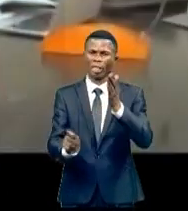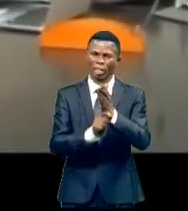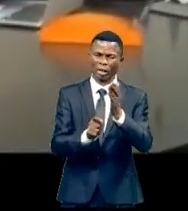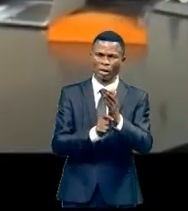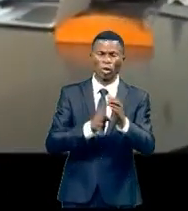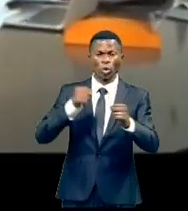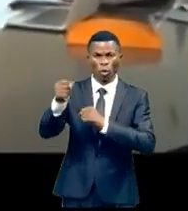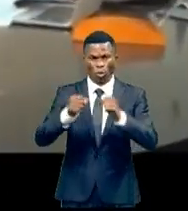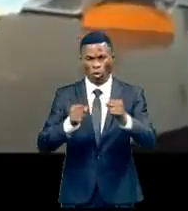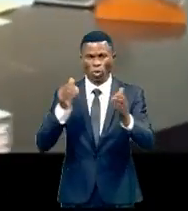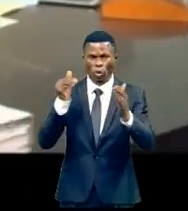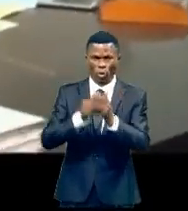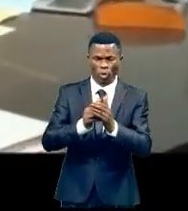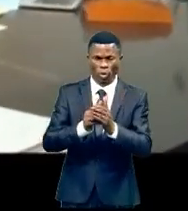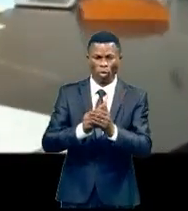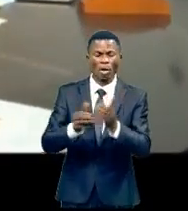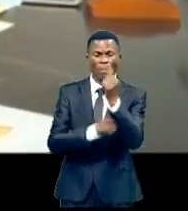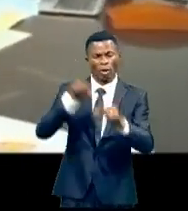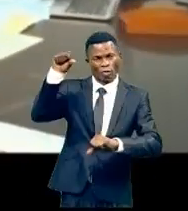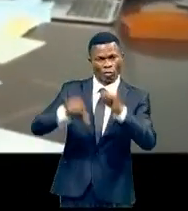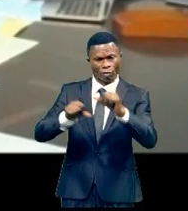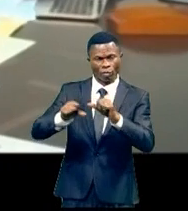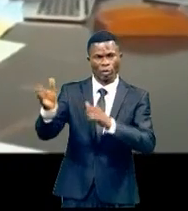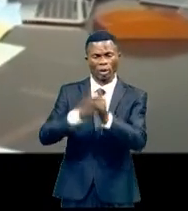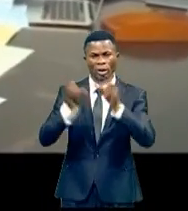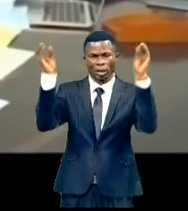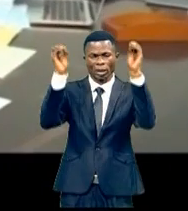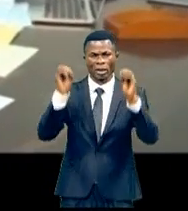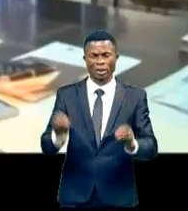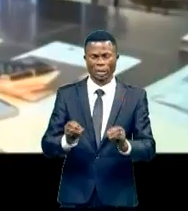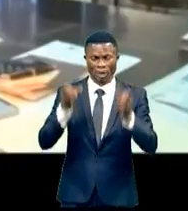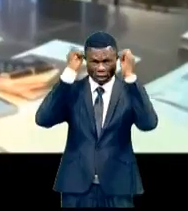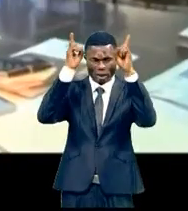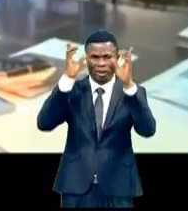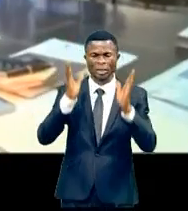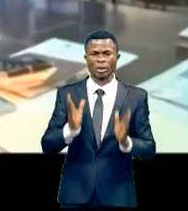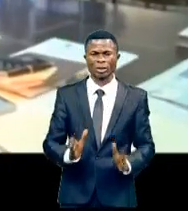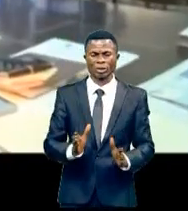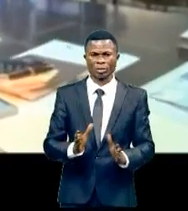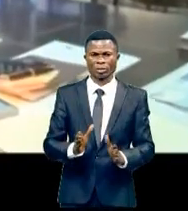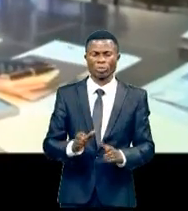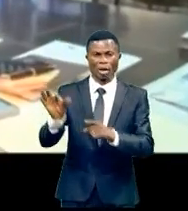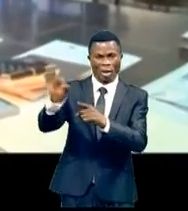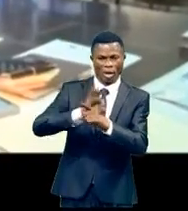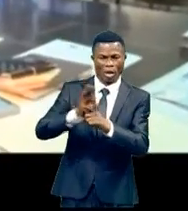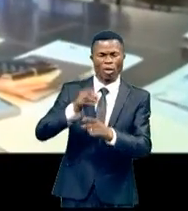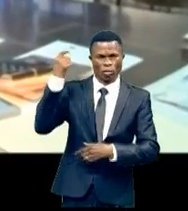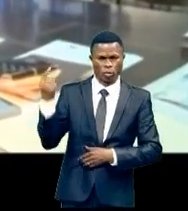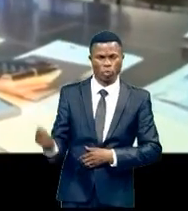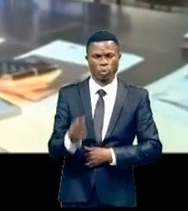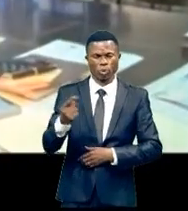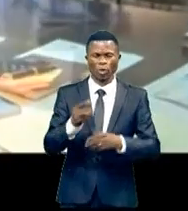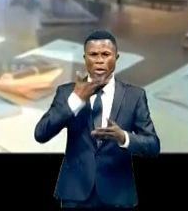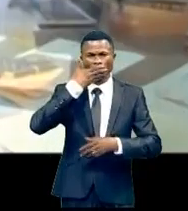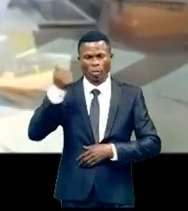de lutte contre les anti-valeurs qui minent les systèmes éducatifs. La formation permanente et